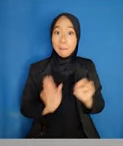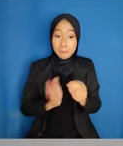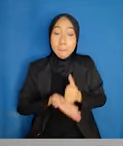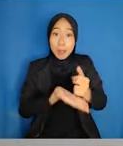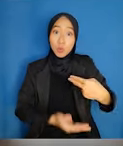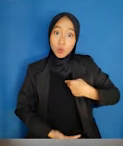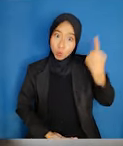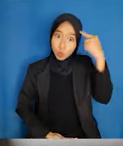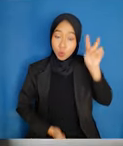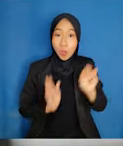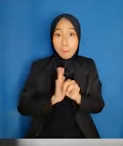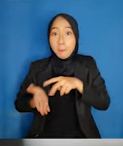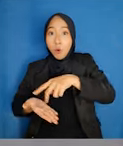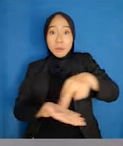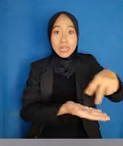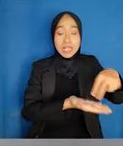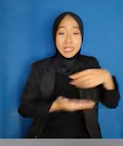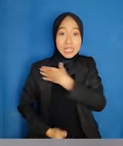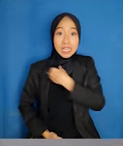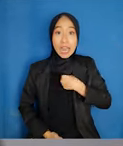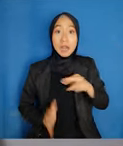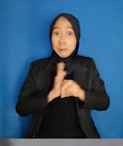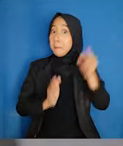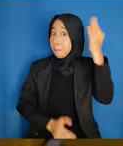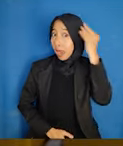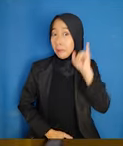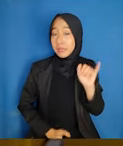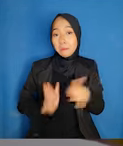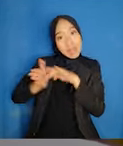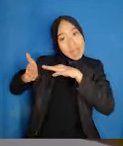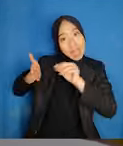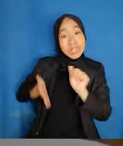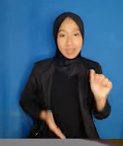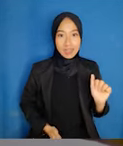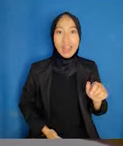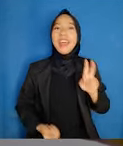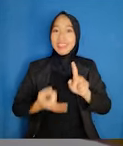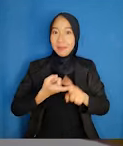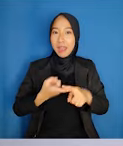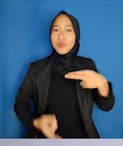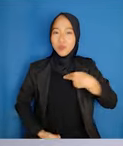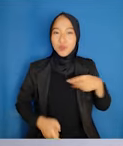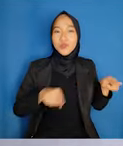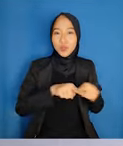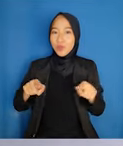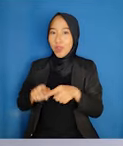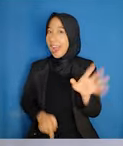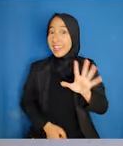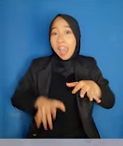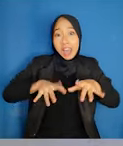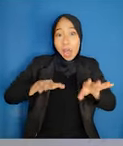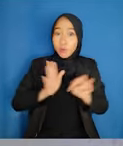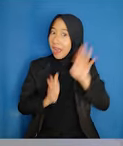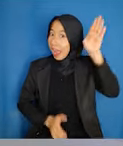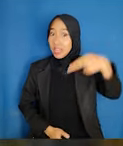dalam bermobilisasi dan memahami pelajaran. Teman-temanku juga tak ragu untuk